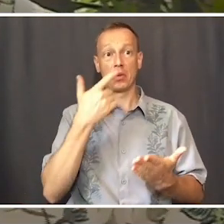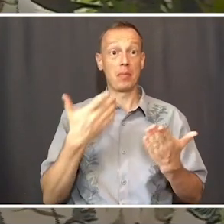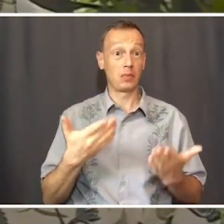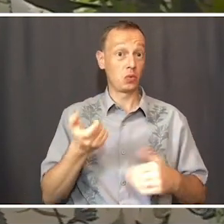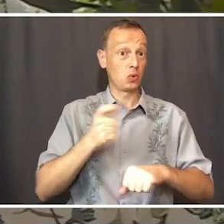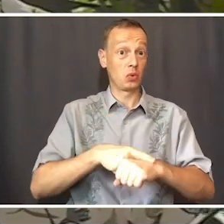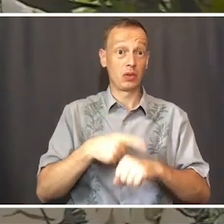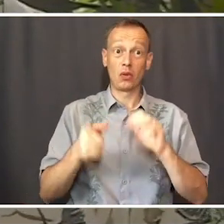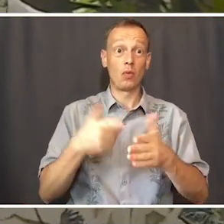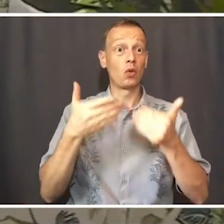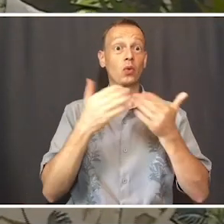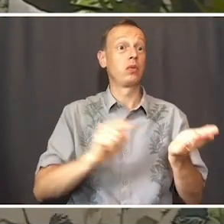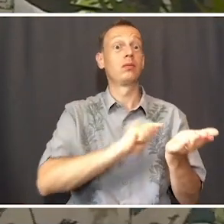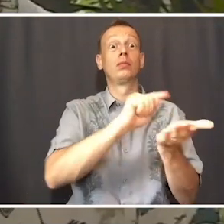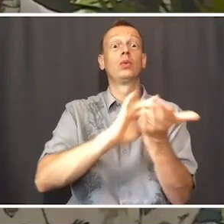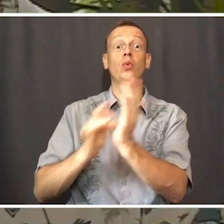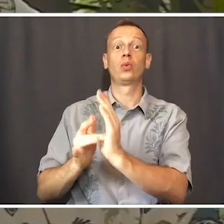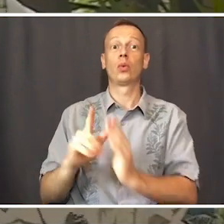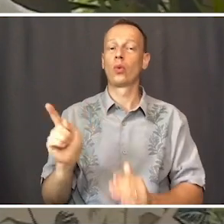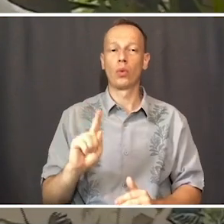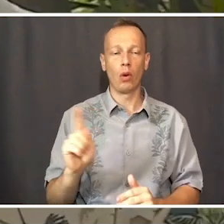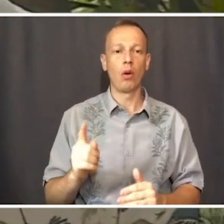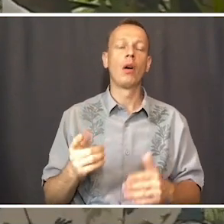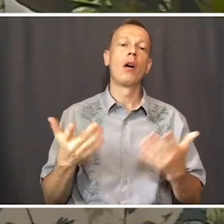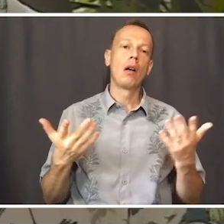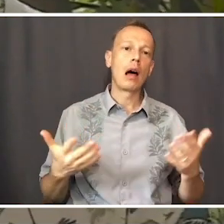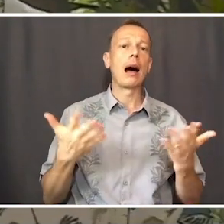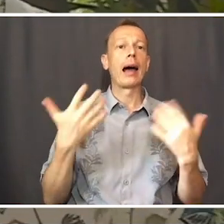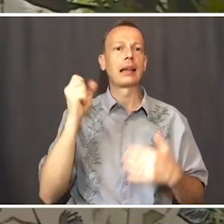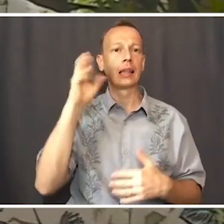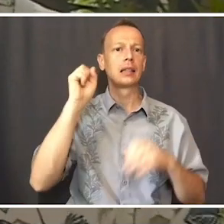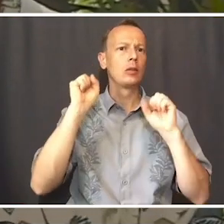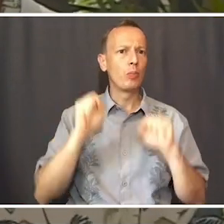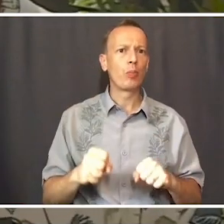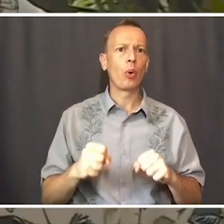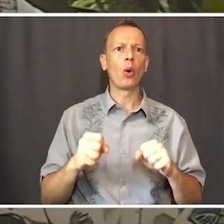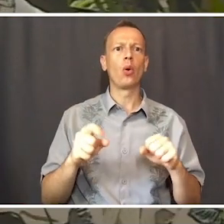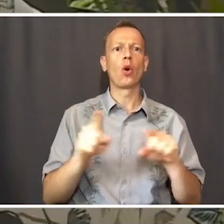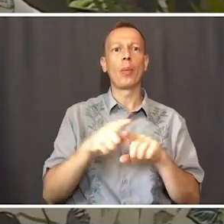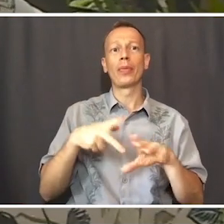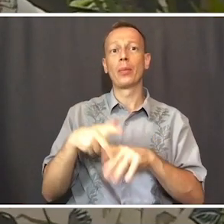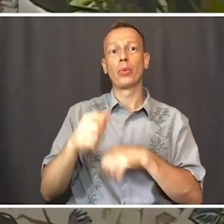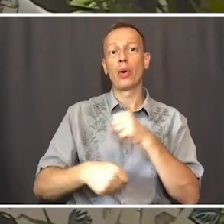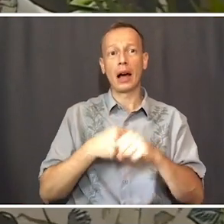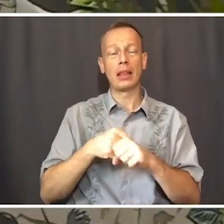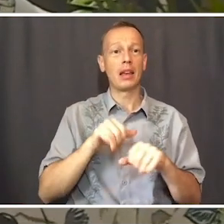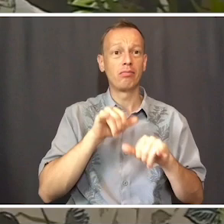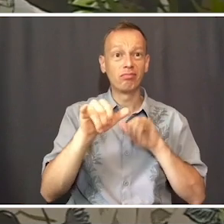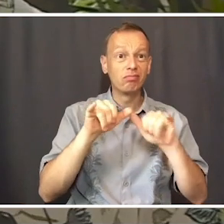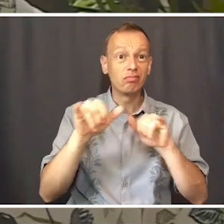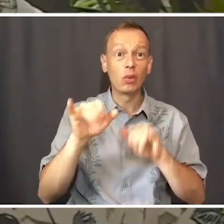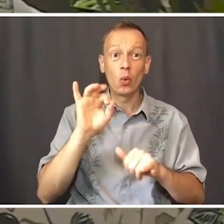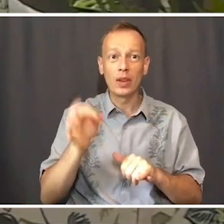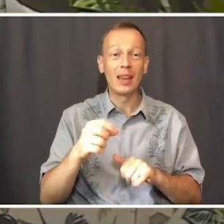tous les moyens nécessaires pour reprendre ses activités au niveau où ils étaient en début d'année. Le problème, c'est un problème